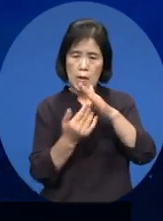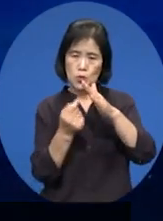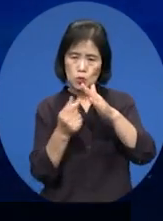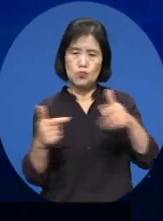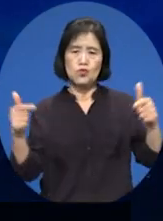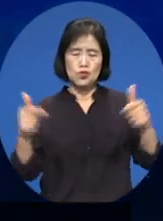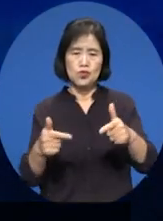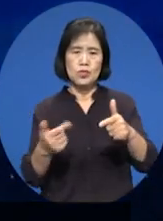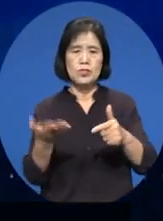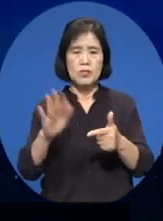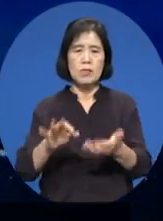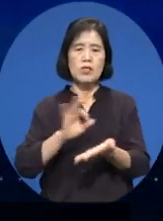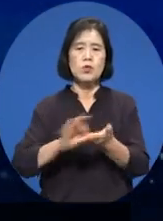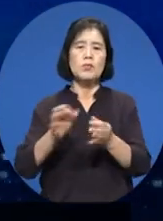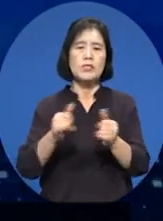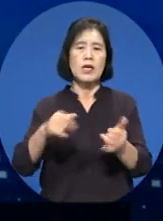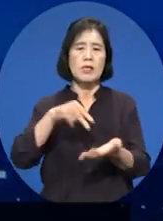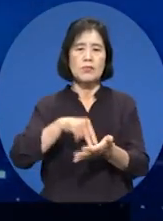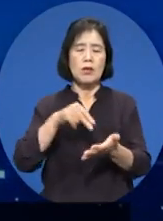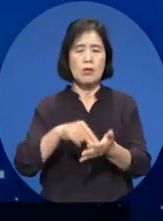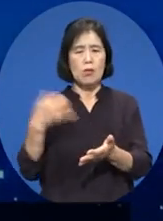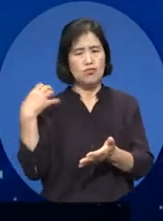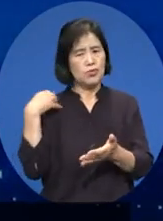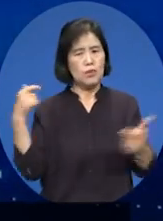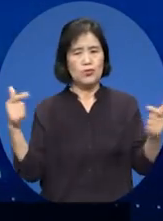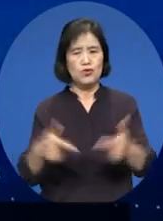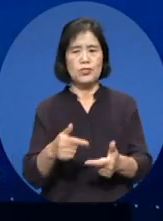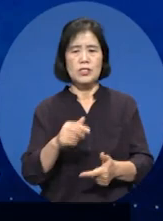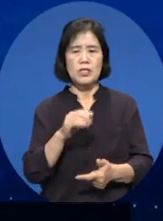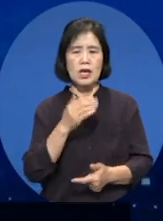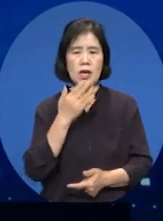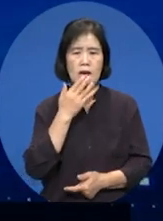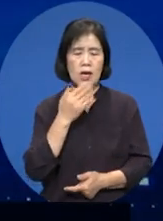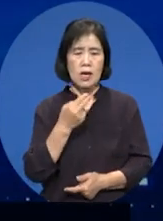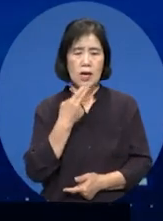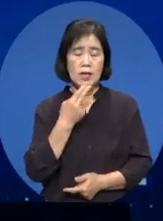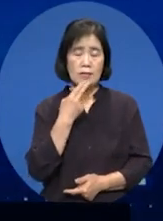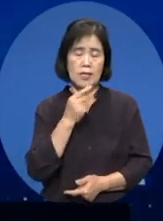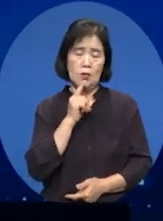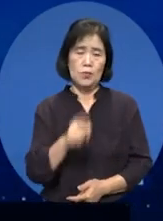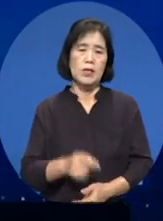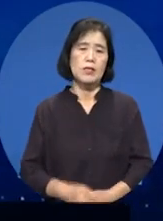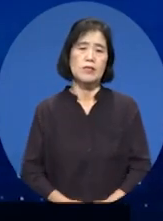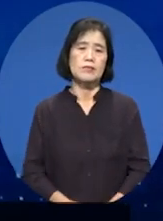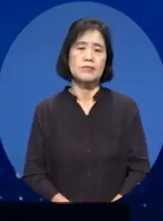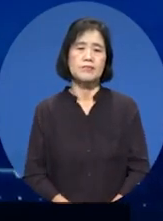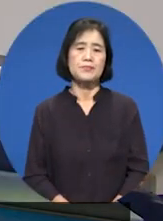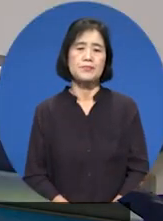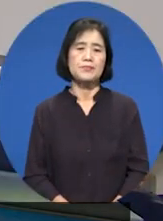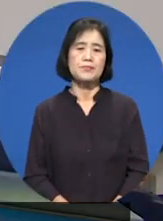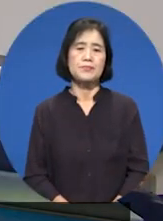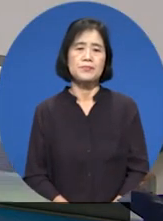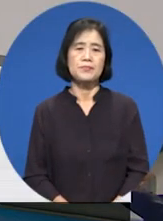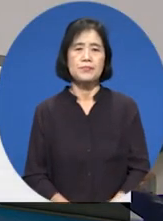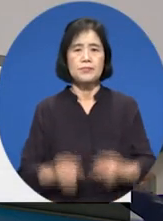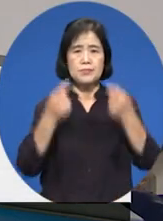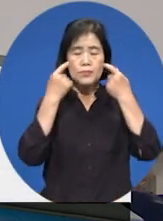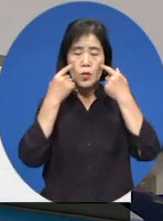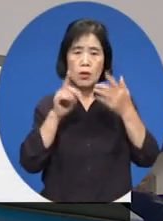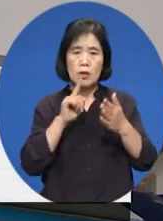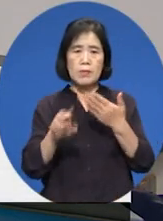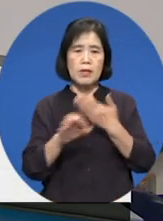했지만 소비자 입장에서는 거의 부담이 덜어지지 않았다. 사실 이런 비판적인 얘기가 많이 나오기도 합니다. 어떻게 보셨습니까? 뭐 정확하게